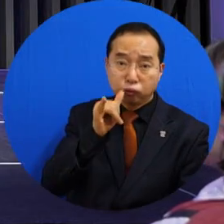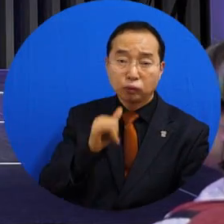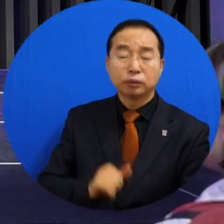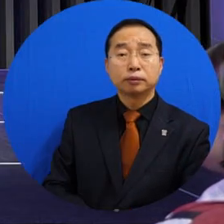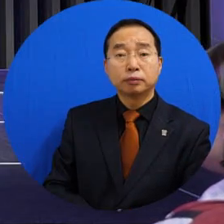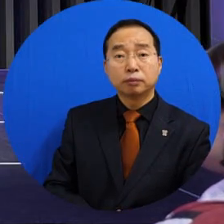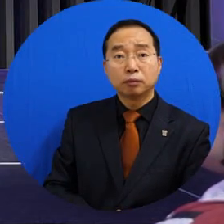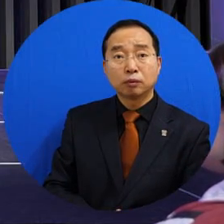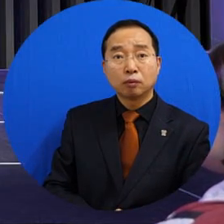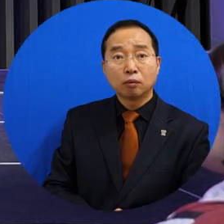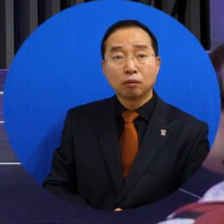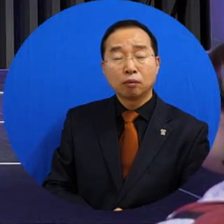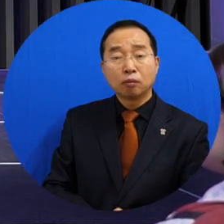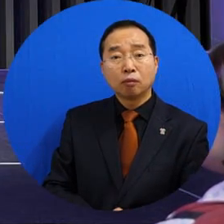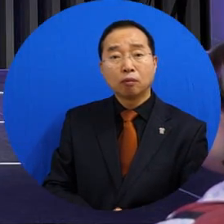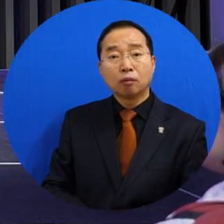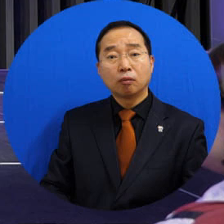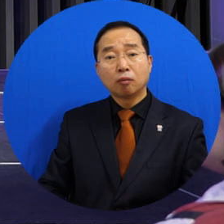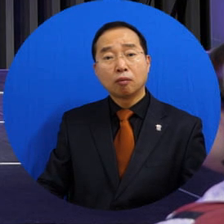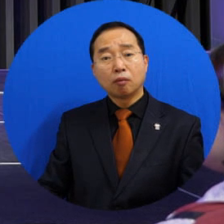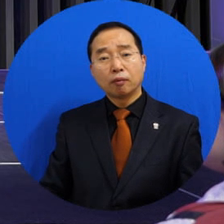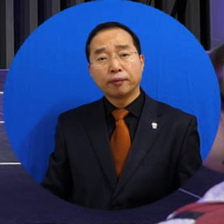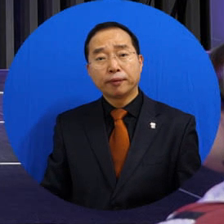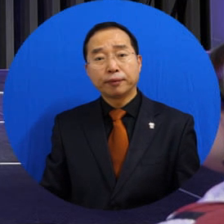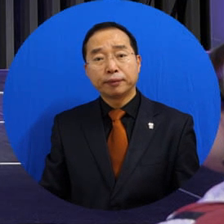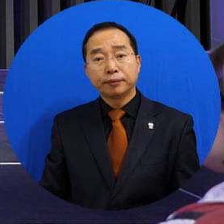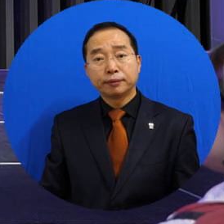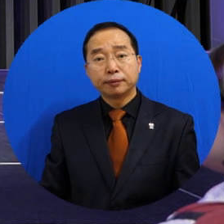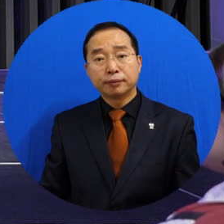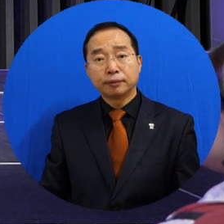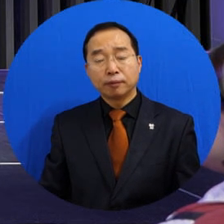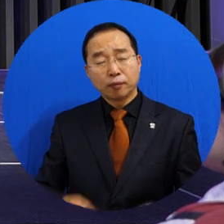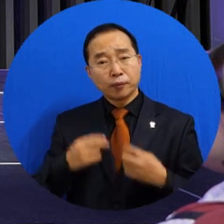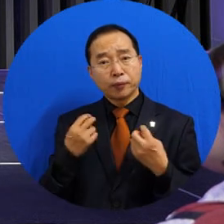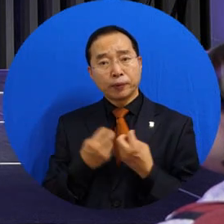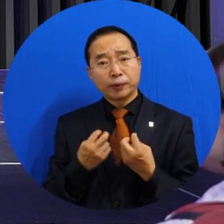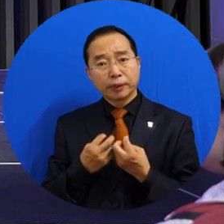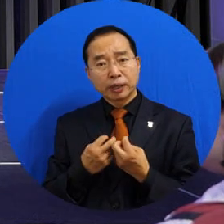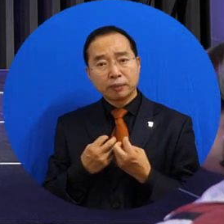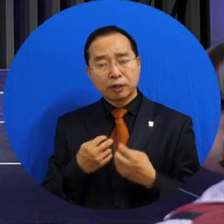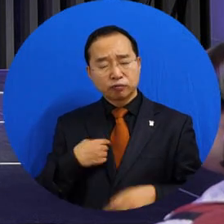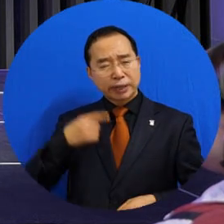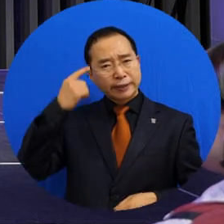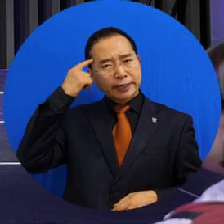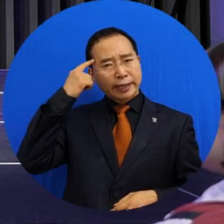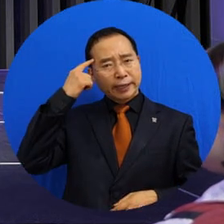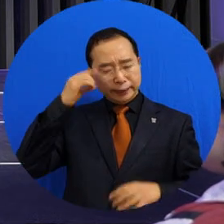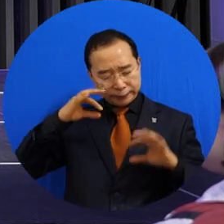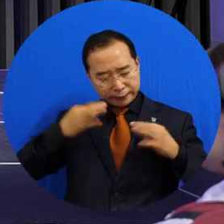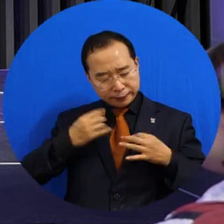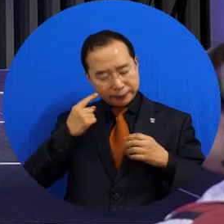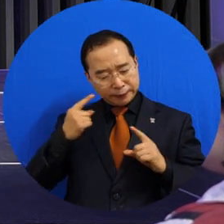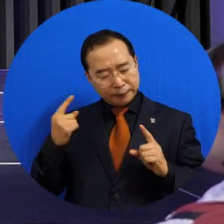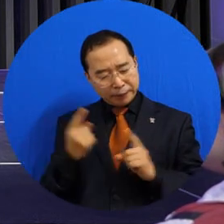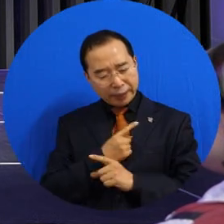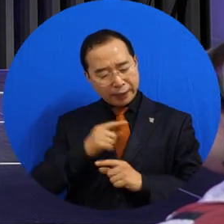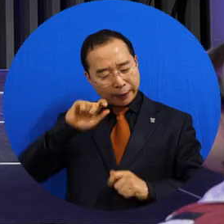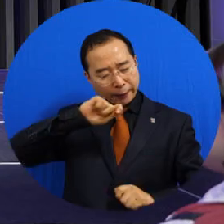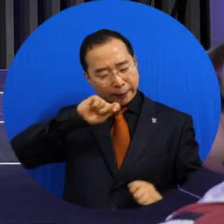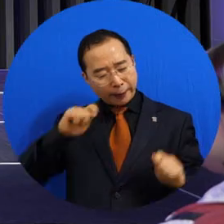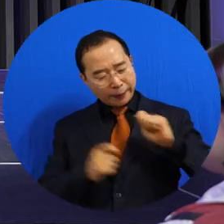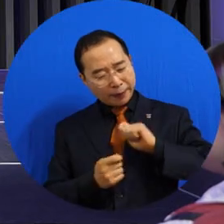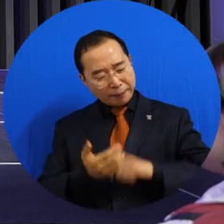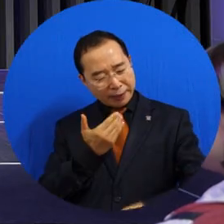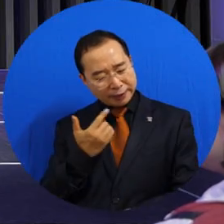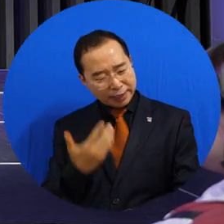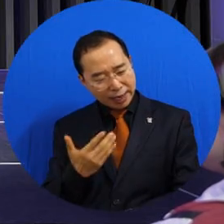있고 어떻게 하면 저도 그게 더 우리 인식에 박힐 수 있을까